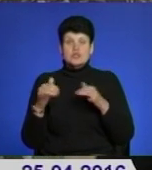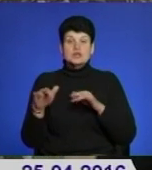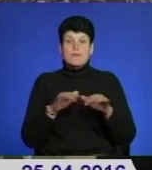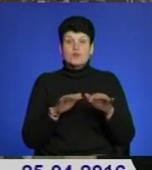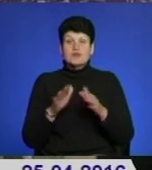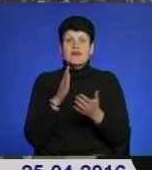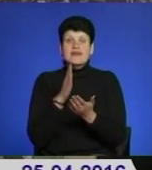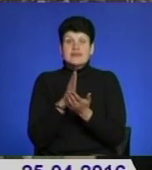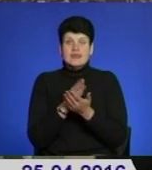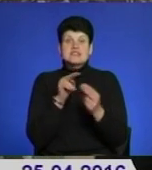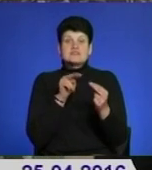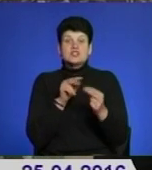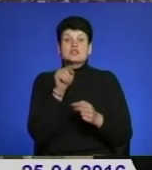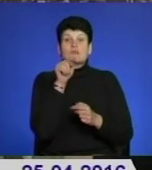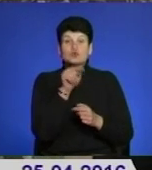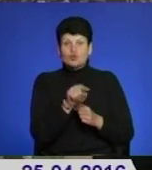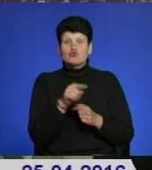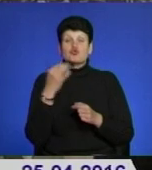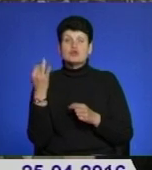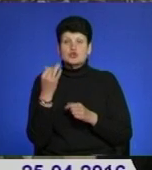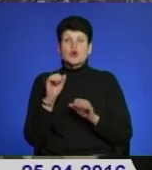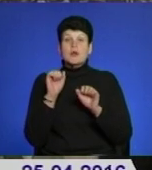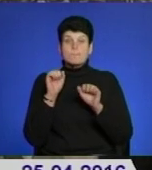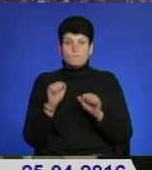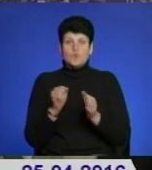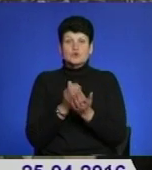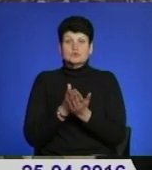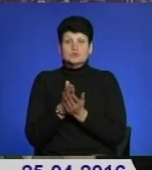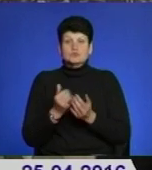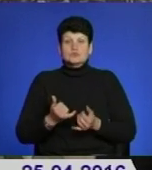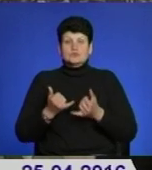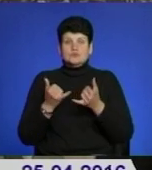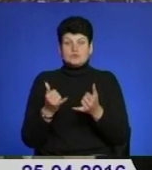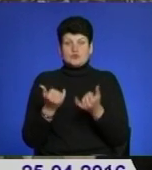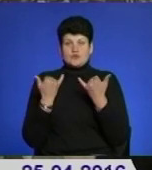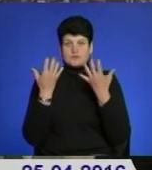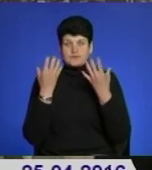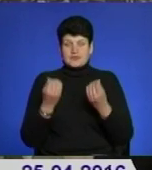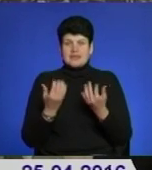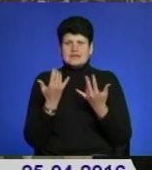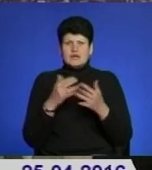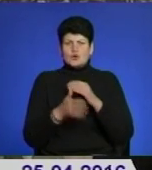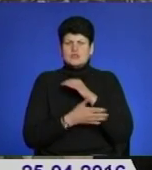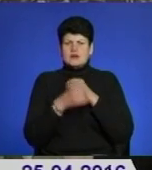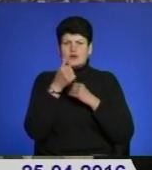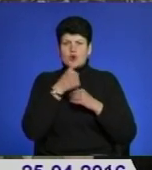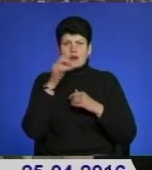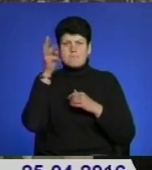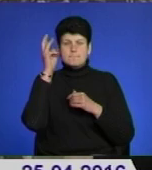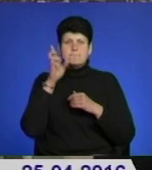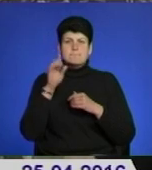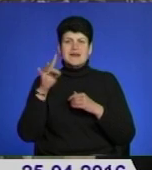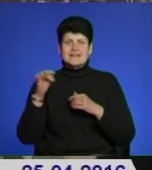є свідченням того, що історія може прислужитися сьогоденню. За останні декілька років бельгійські делегації